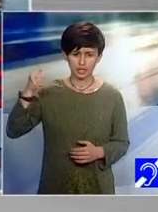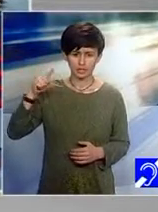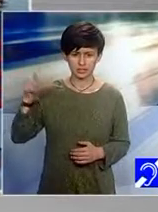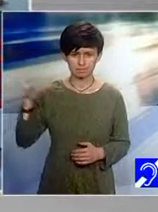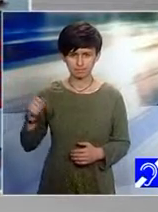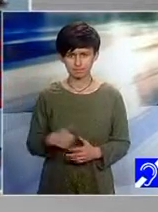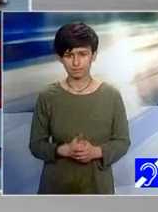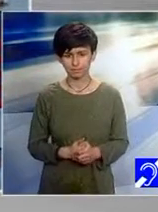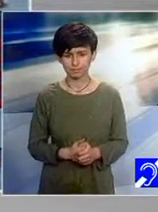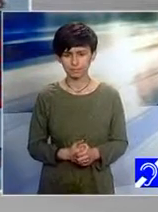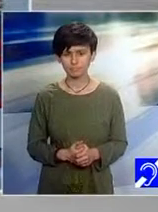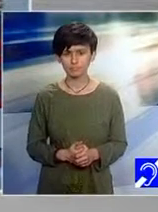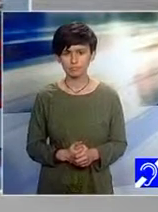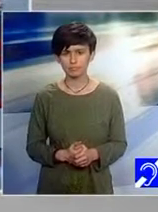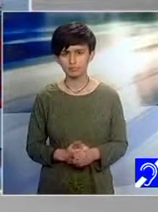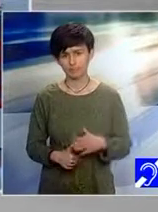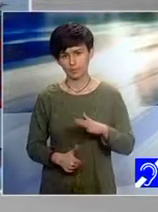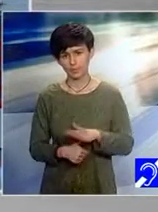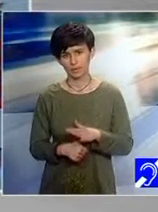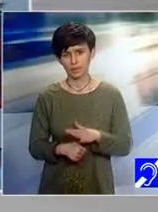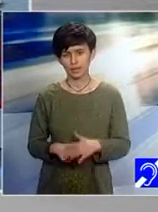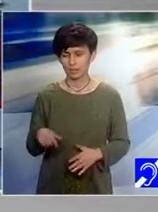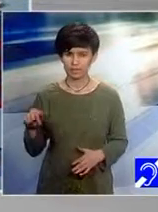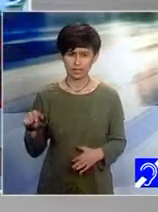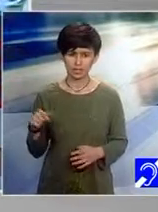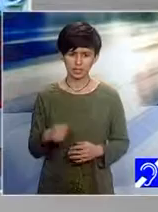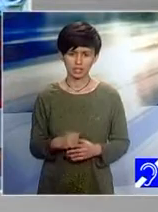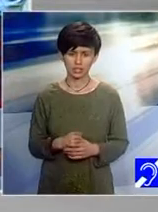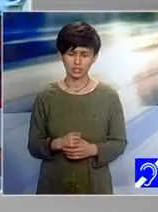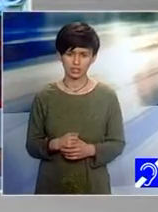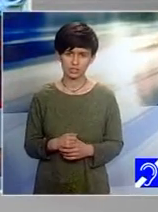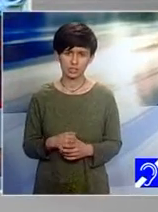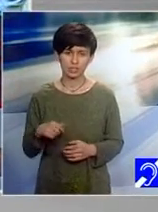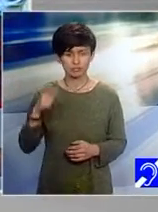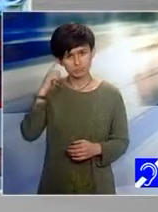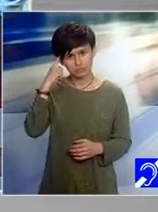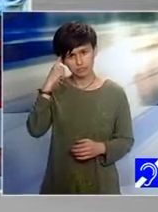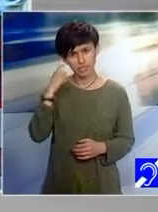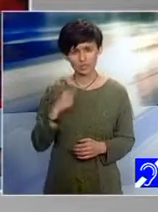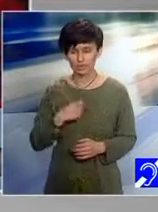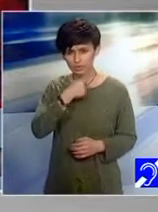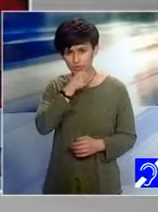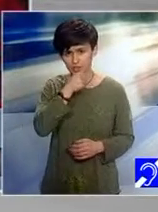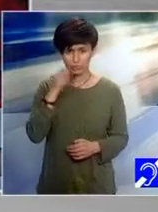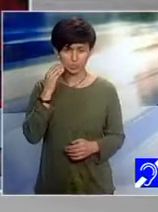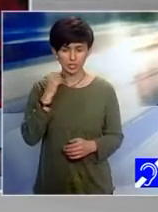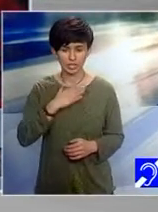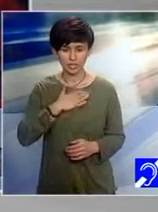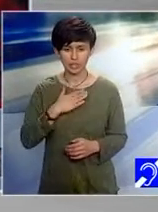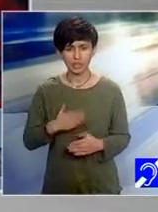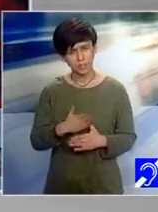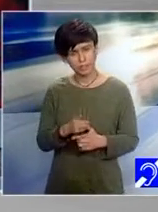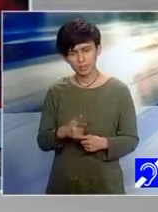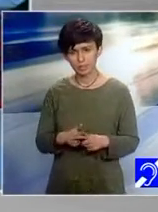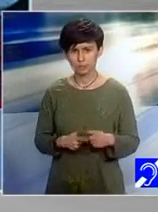Georgia, în capitala acesteia, la Tbilisi. La Tbilisi s-a cunoscut cu bunica mea, care era pe jumătate rusoaică, pe jumătate